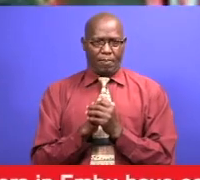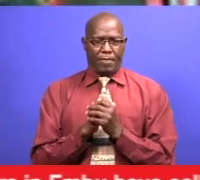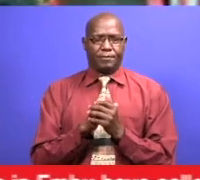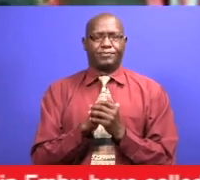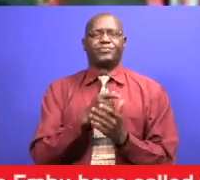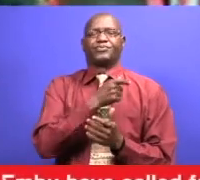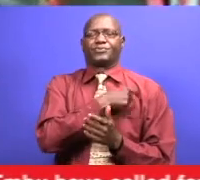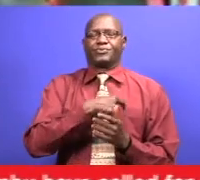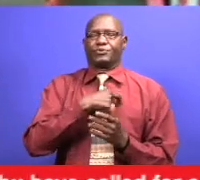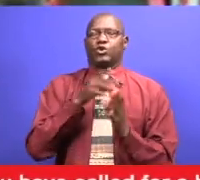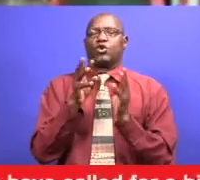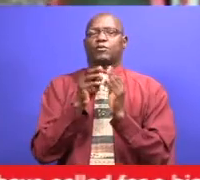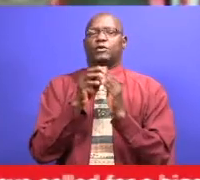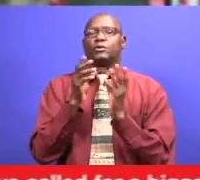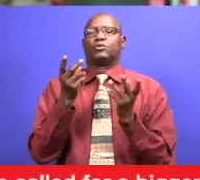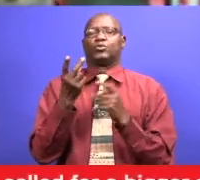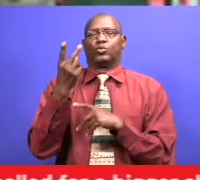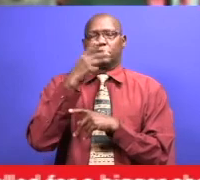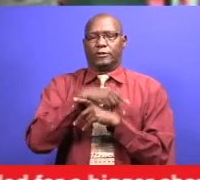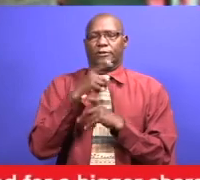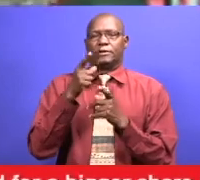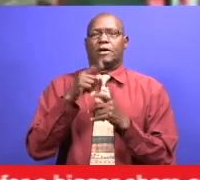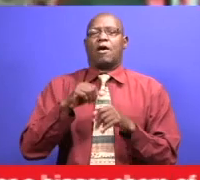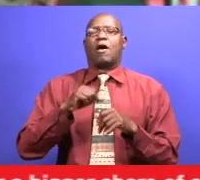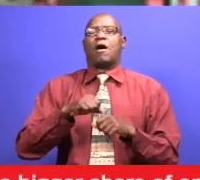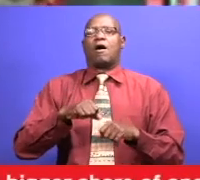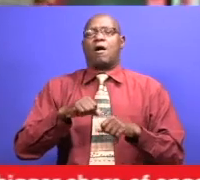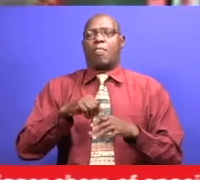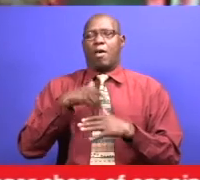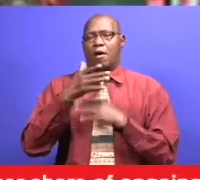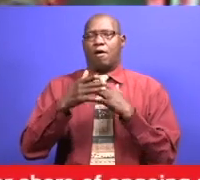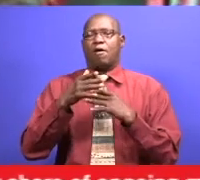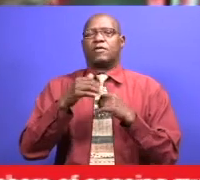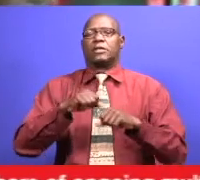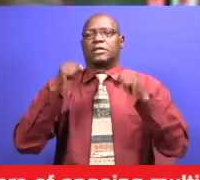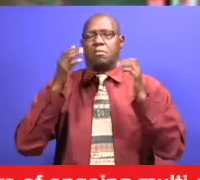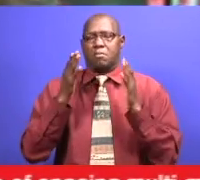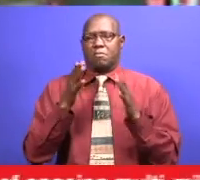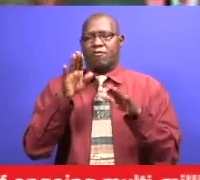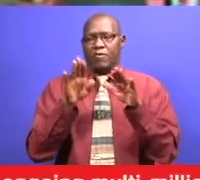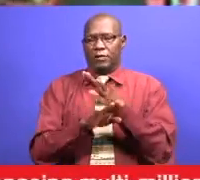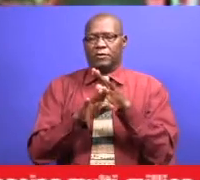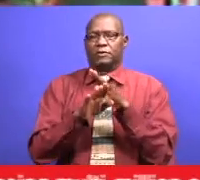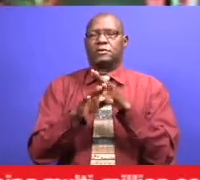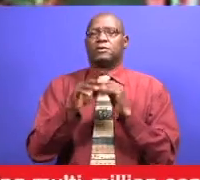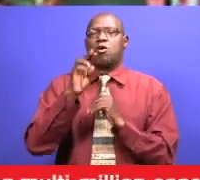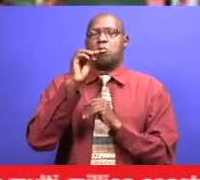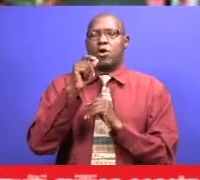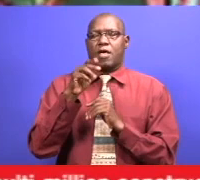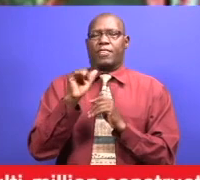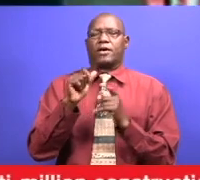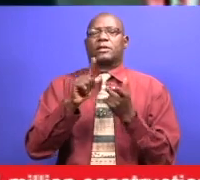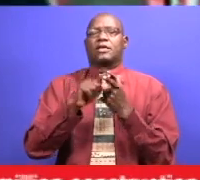Conference comes 2 days after the Jubilee Party Vice Chairperson David Morathe and Secretary General Jeremiah Kioni were expelled by the Kanini